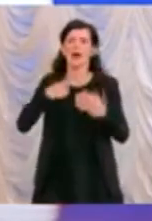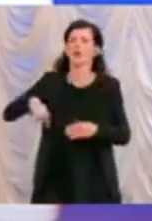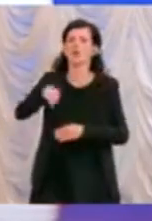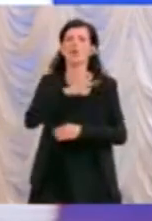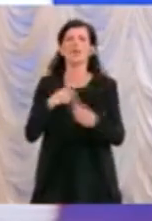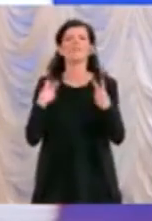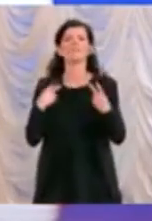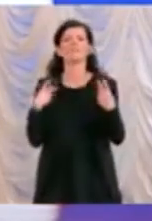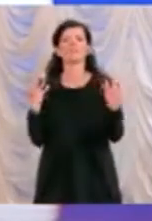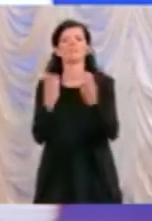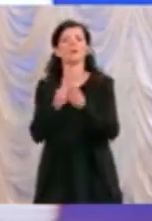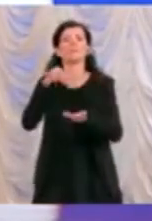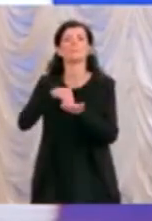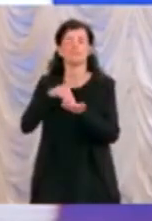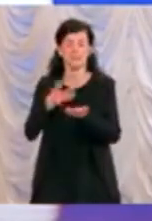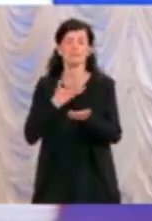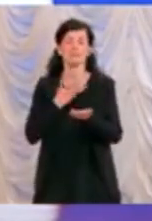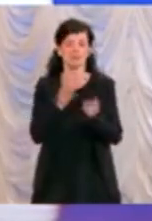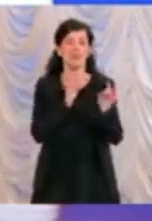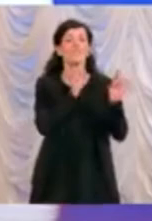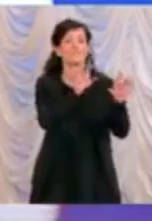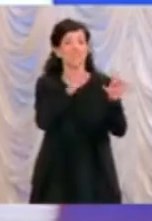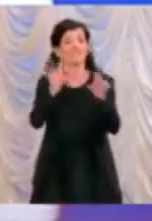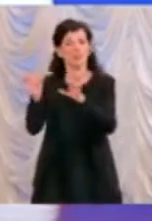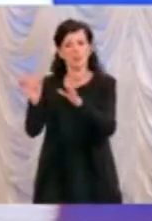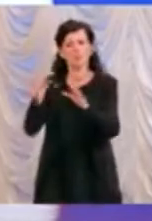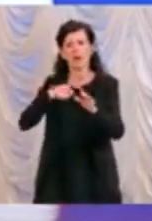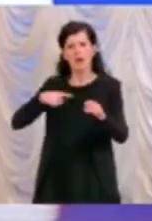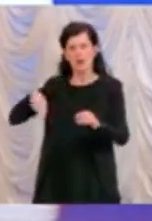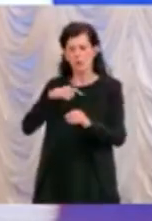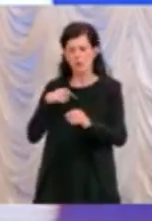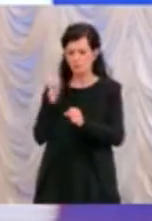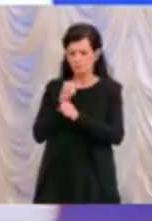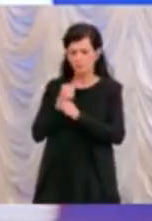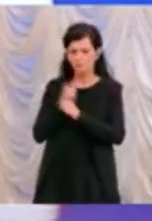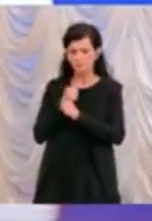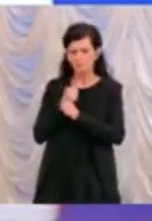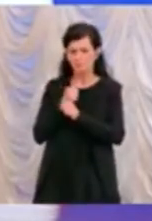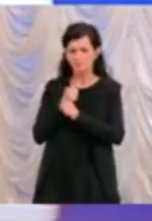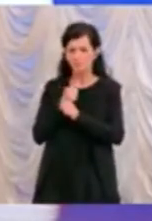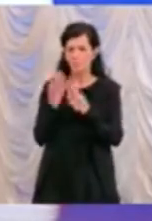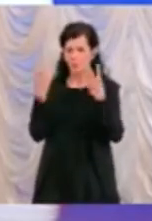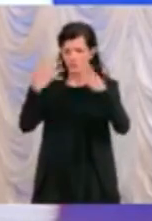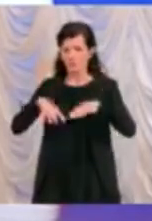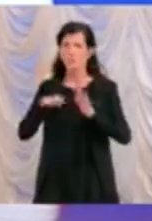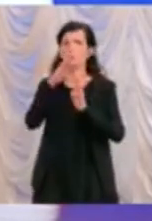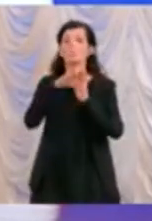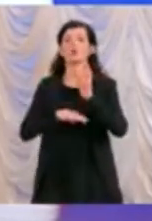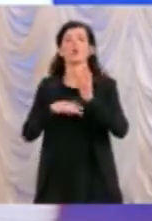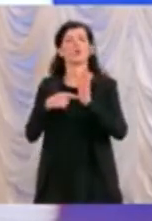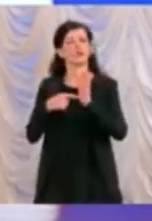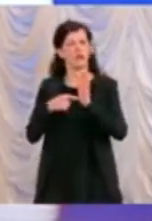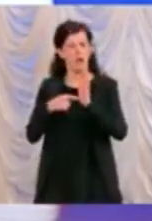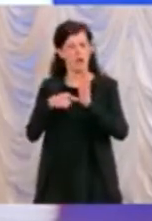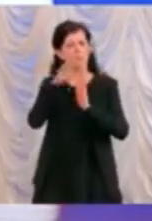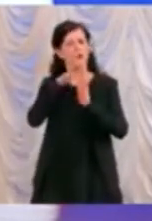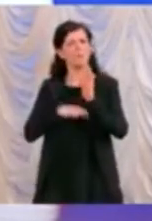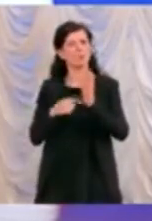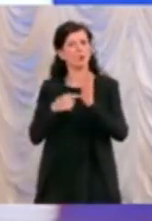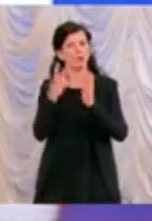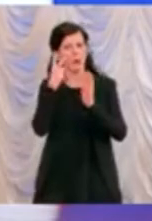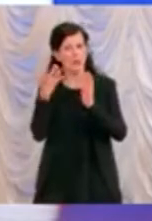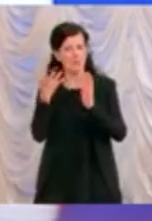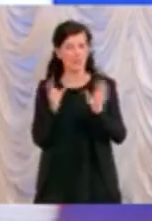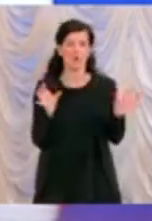diciamo stiamo lavorando a un programma che poggia su due pilastri l'istituzione di un gruppo di